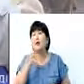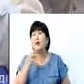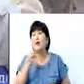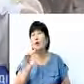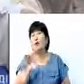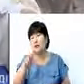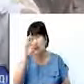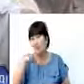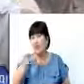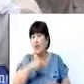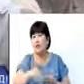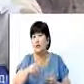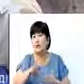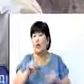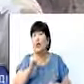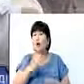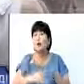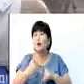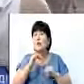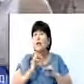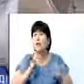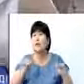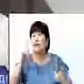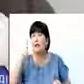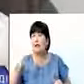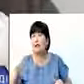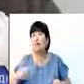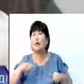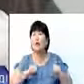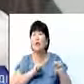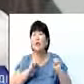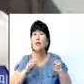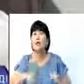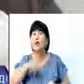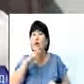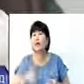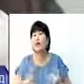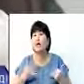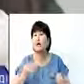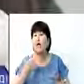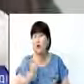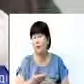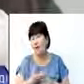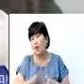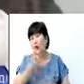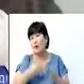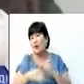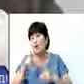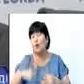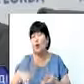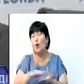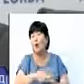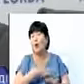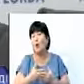бері мемлекеттік сатып алу бойынша мүмкіндігі шектеулі азаматтардың құқықтарының сақталуына да баса назар аударып келеді. Осы жылы мүгедектердің